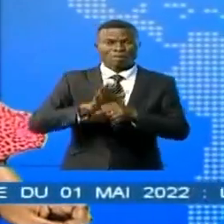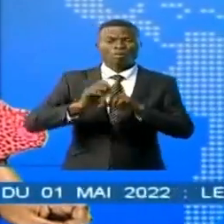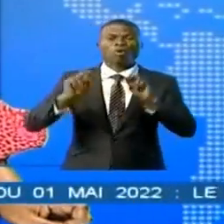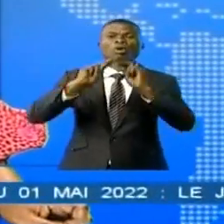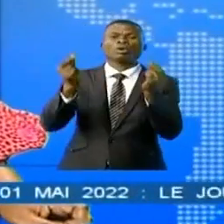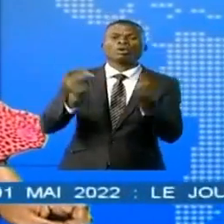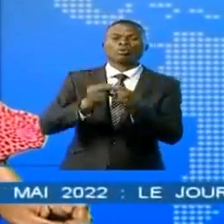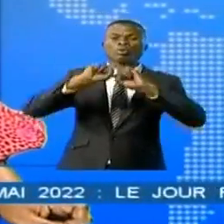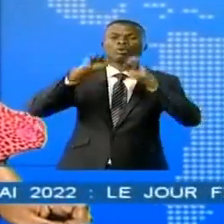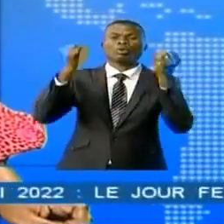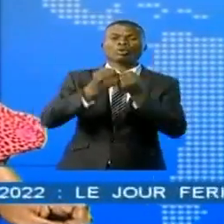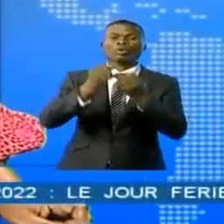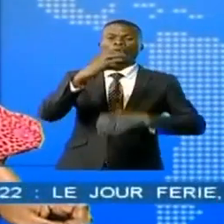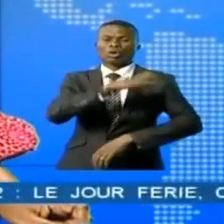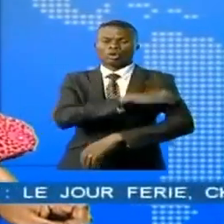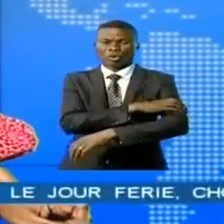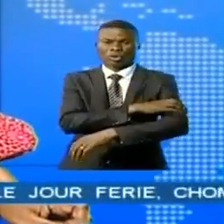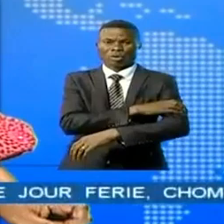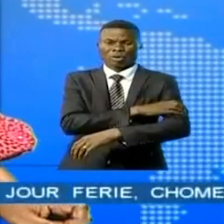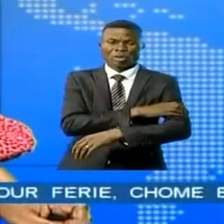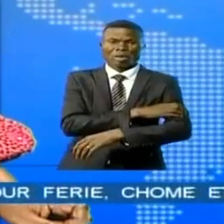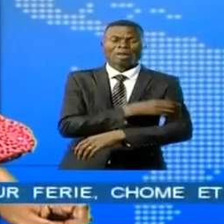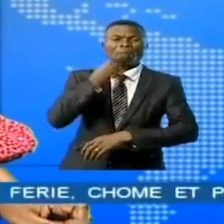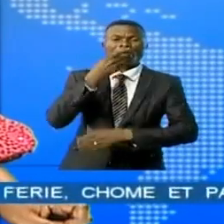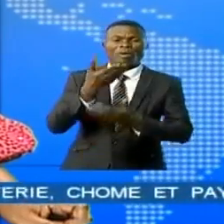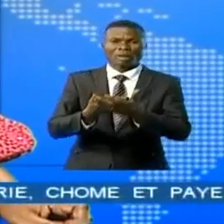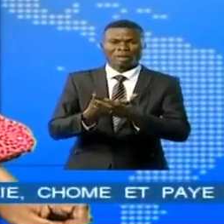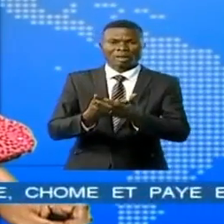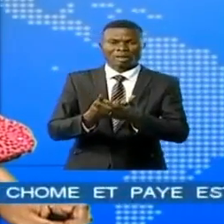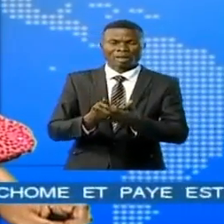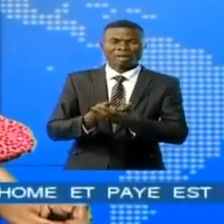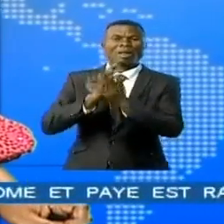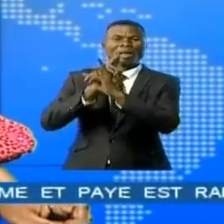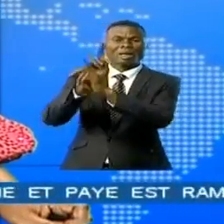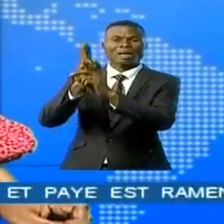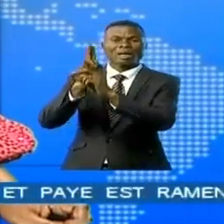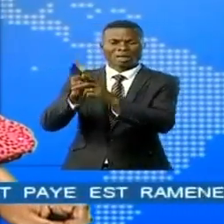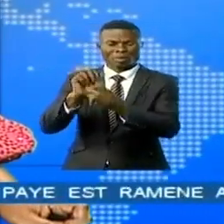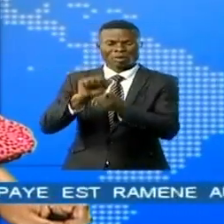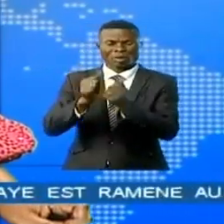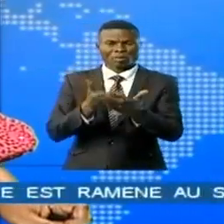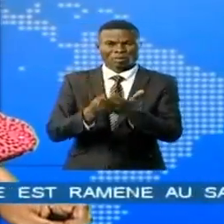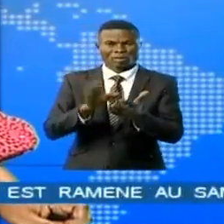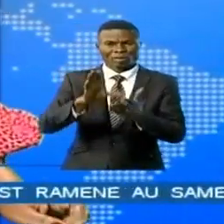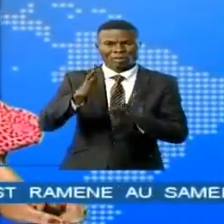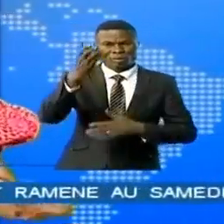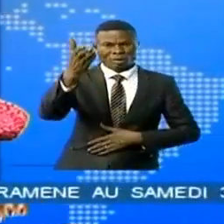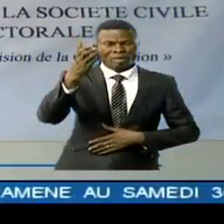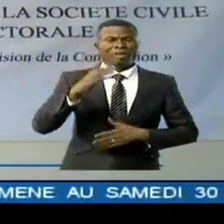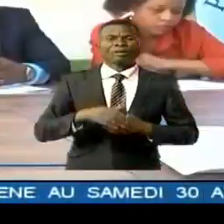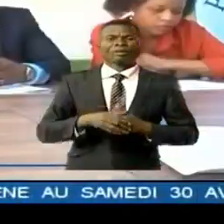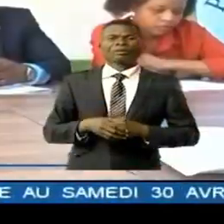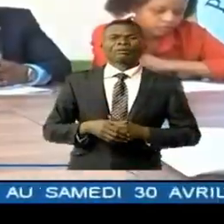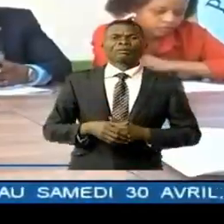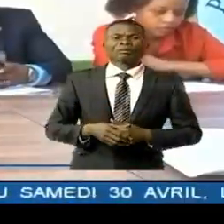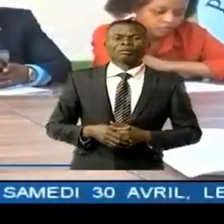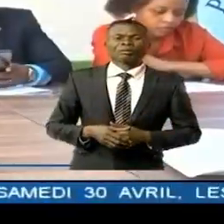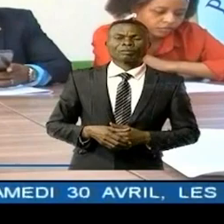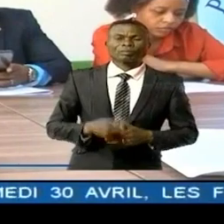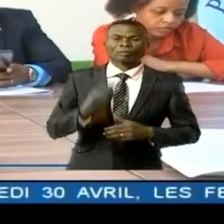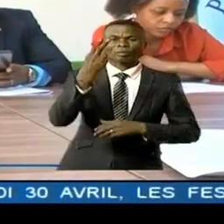de la société civile se sont réunis pour faire certains amendements 17 lois guy mathot deux